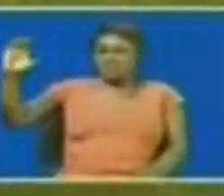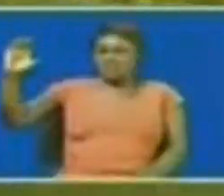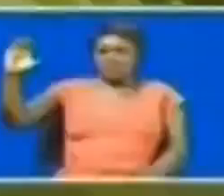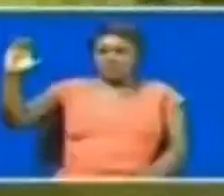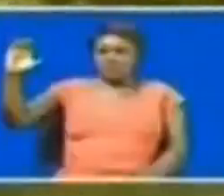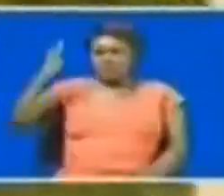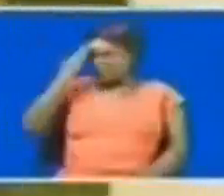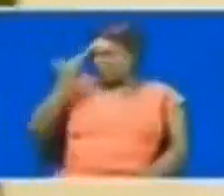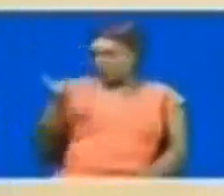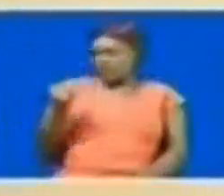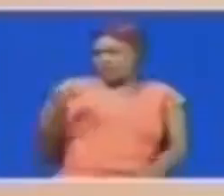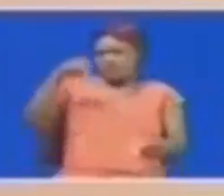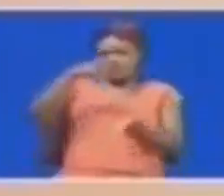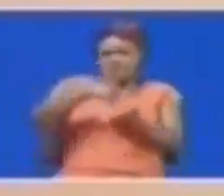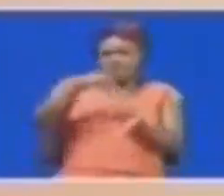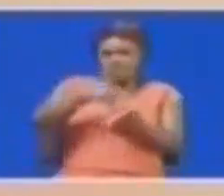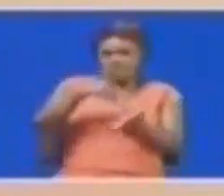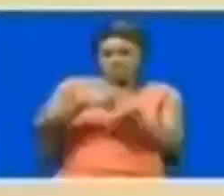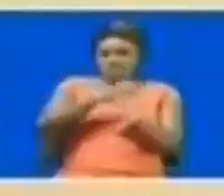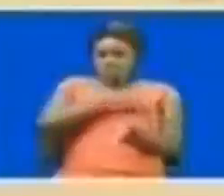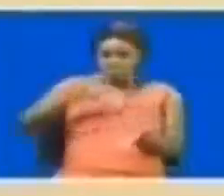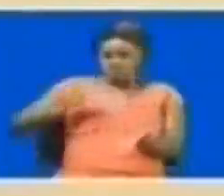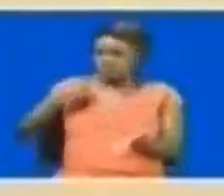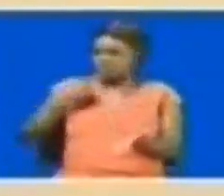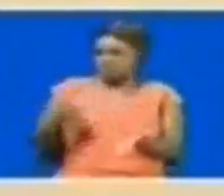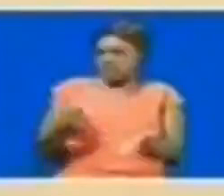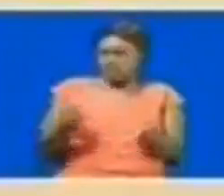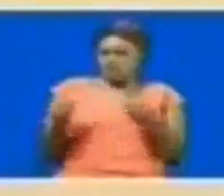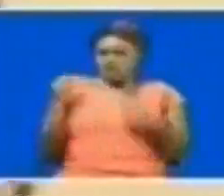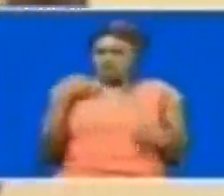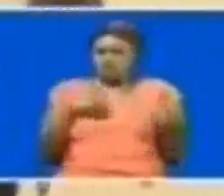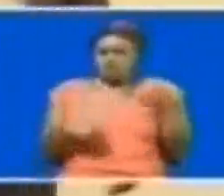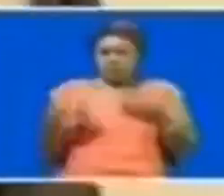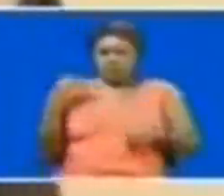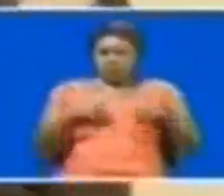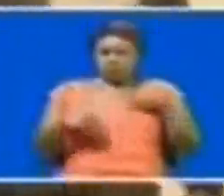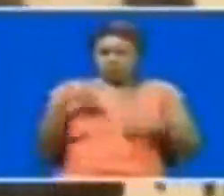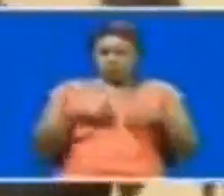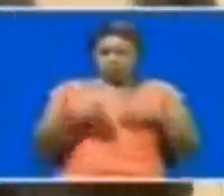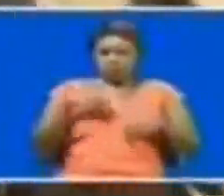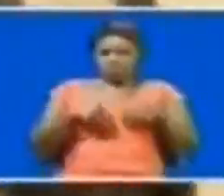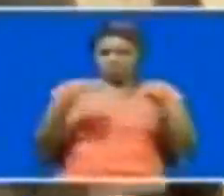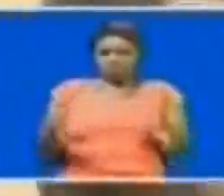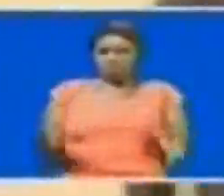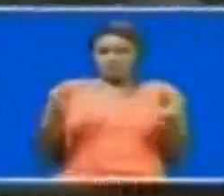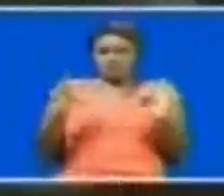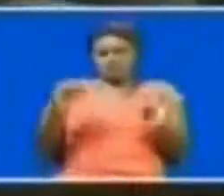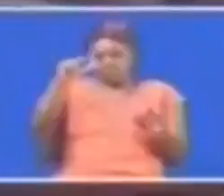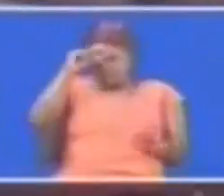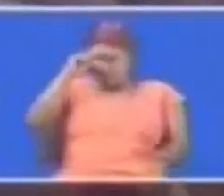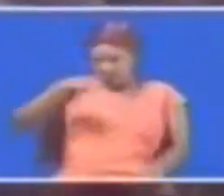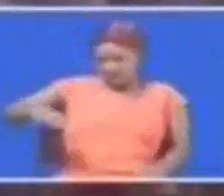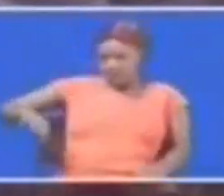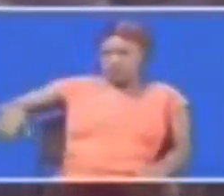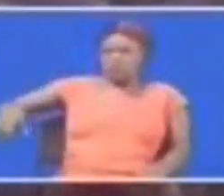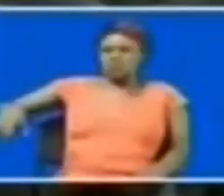EACC kwa madai ya kuhusika na kile tume hiyo imetaja kuwa vitendo vya kihalifu vilivyohusisha maafisa wa serikali